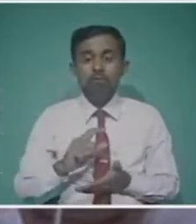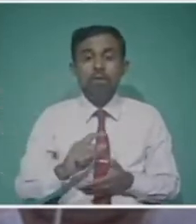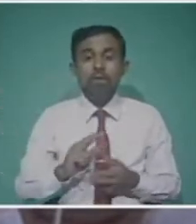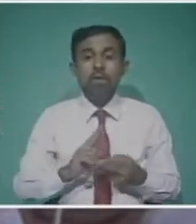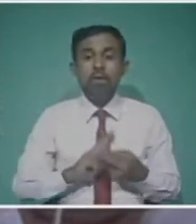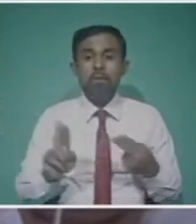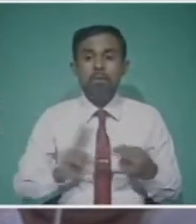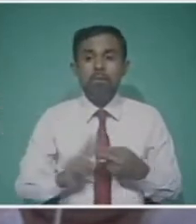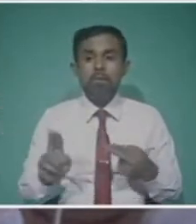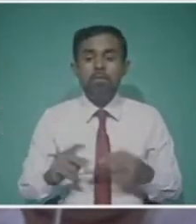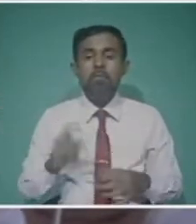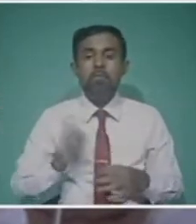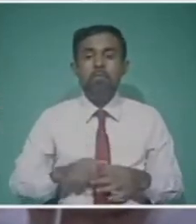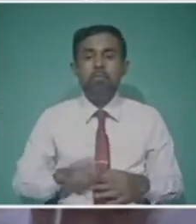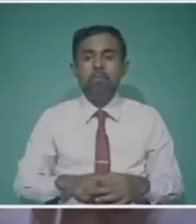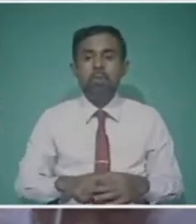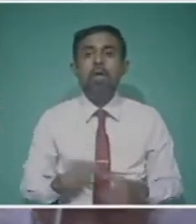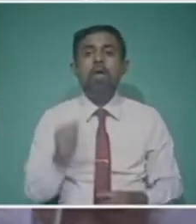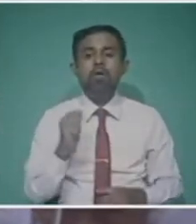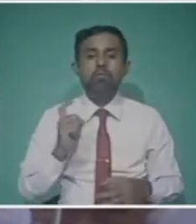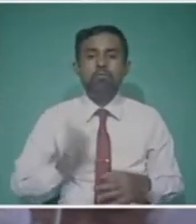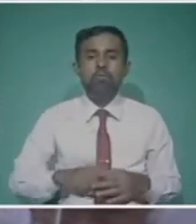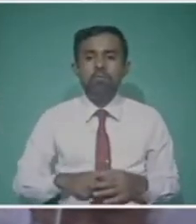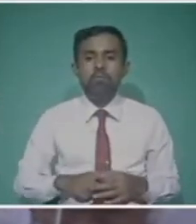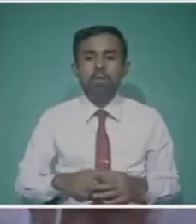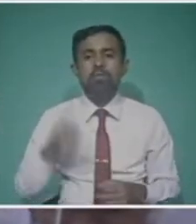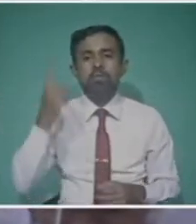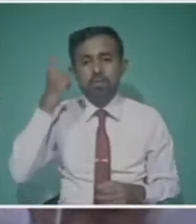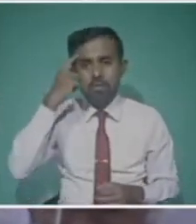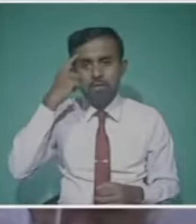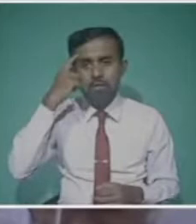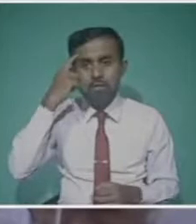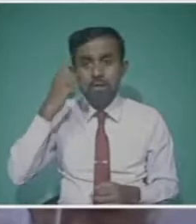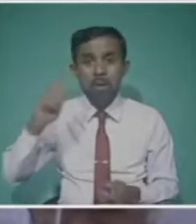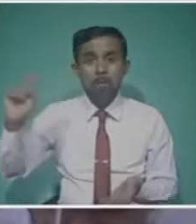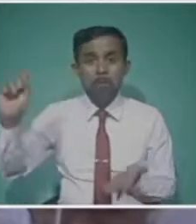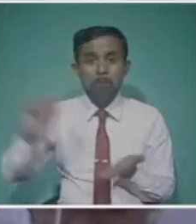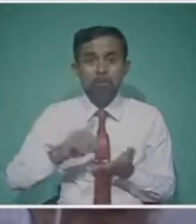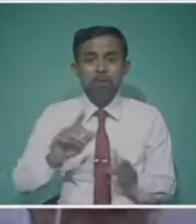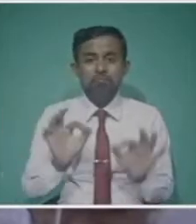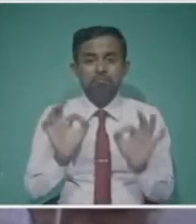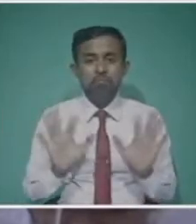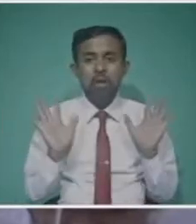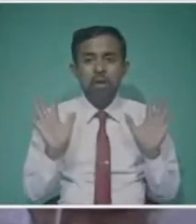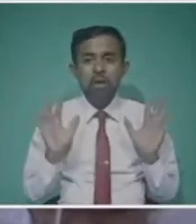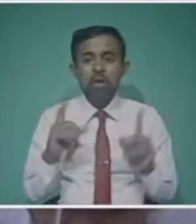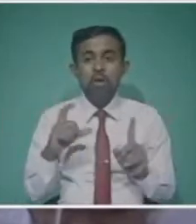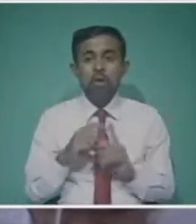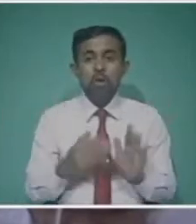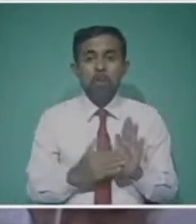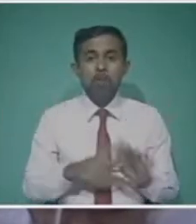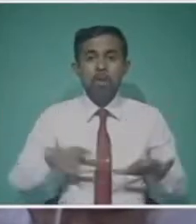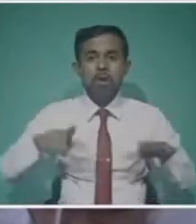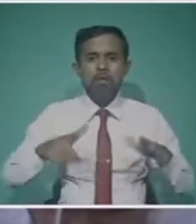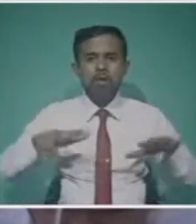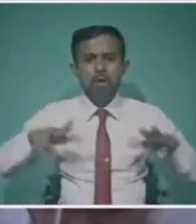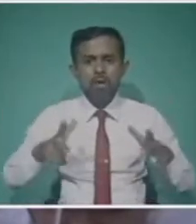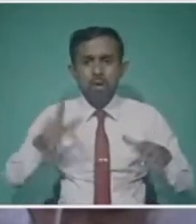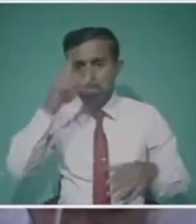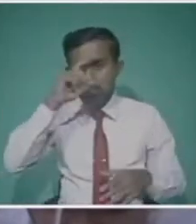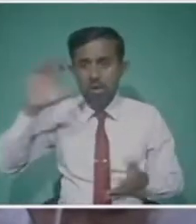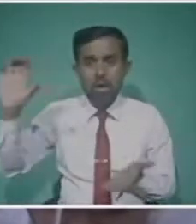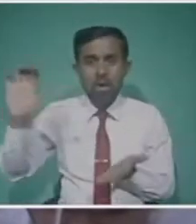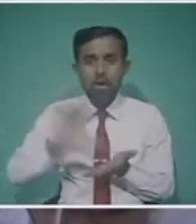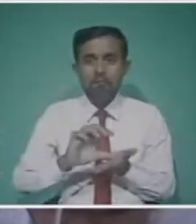කියලා. මොකද මේ ප්‍රශ්නේ? ඇයි ප්‍රශ්නේ? දන්නවා ප්‍රේෂණ ටික හරියට ආවොත් ඩොලර් මිලියන 700ක් 800ක් මාසෙට